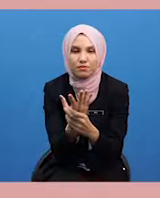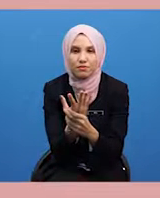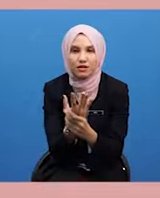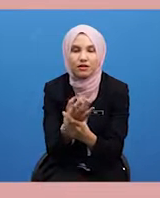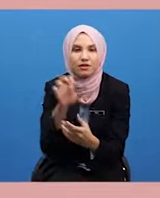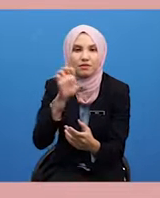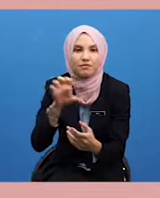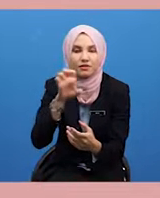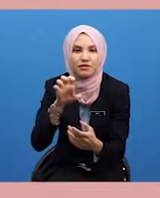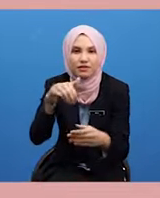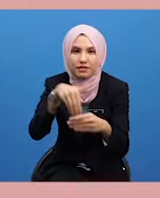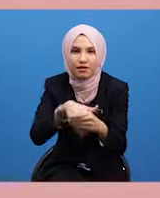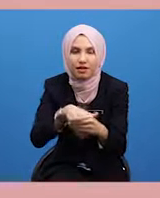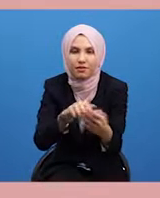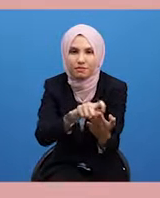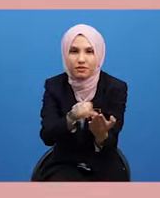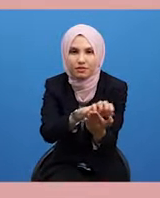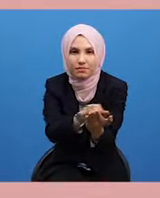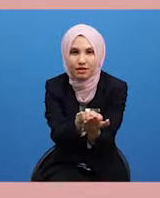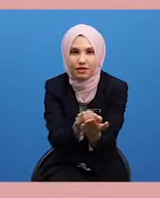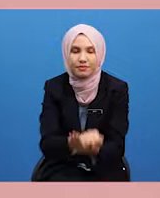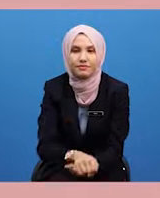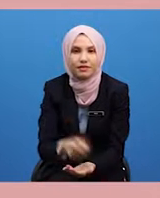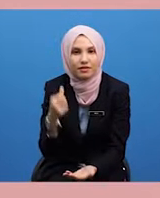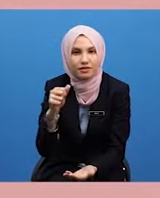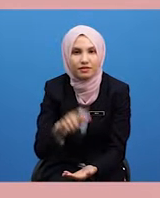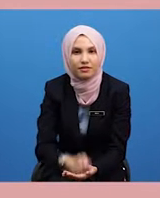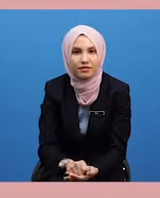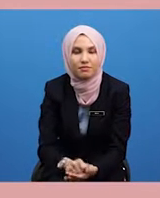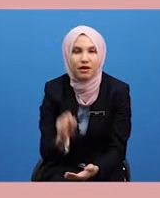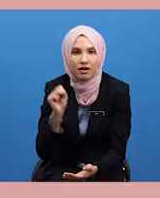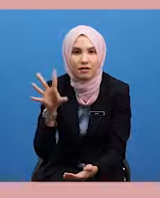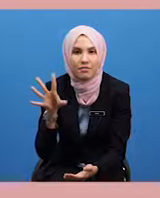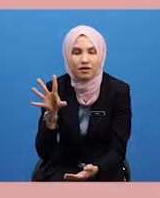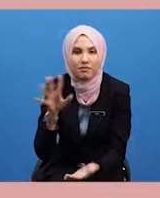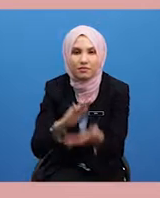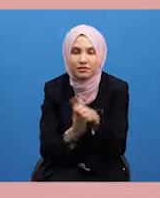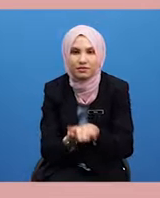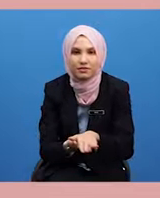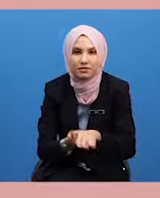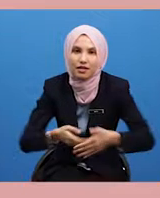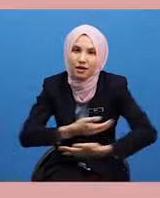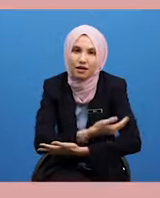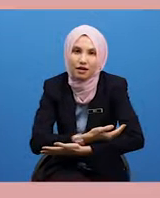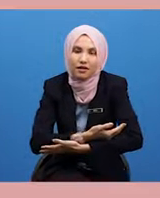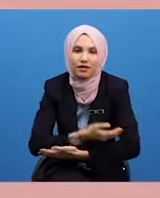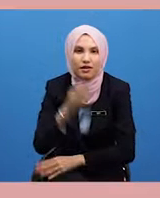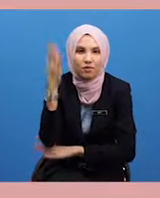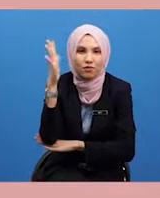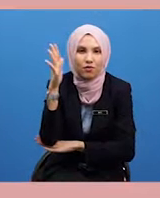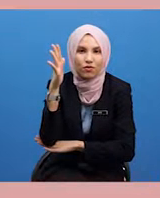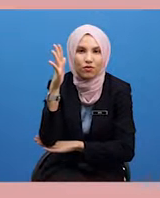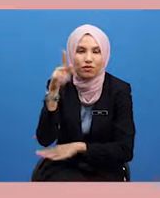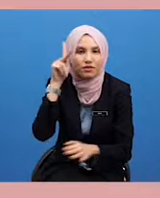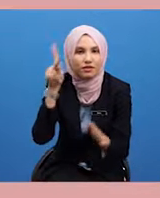embrio di dalam biji benih. Ianya akan berkembang menjadi sebuah anak pokok atau juga dikenali